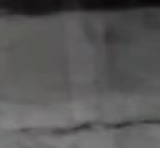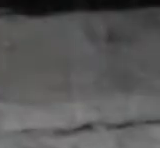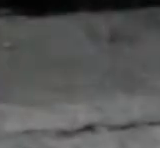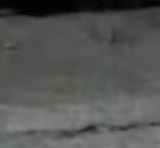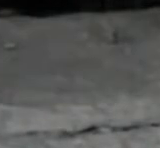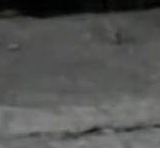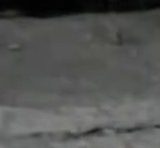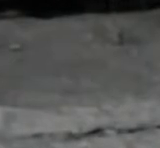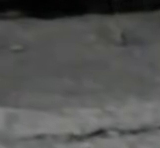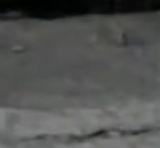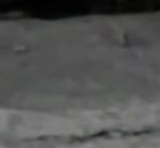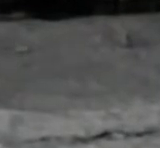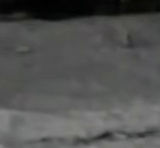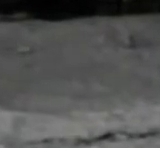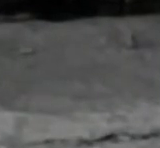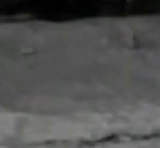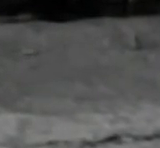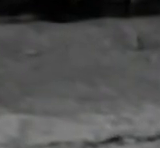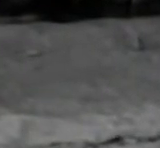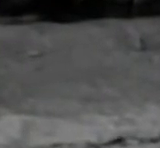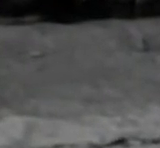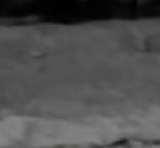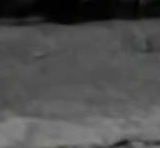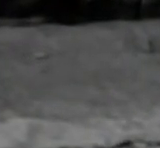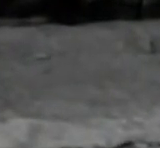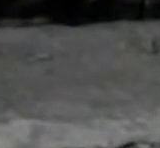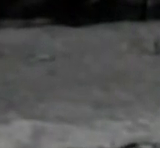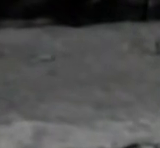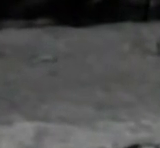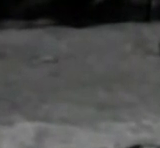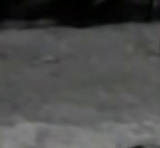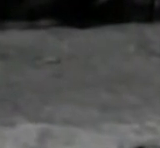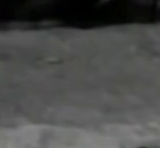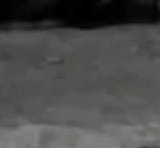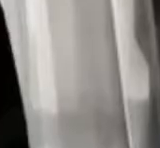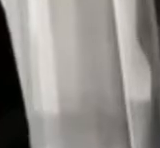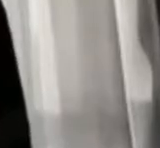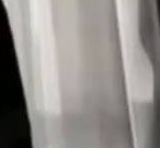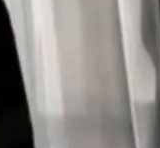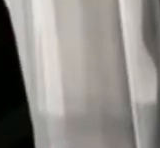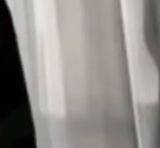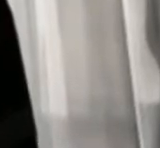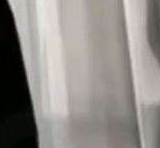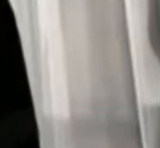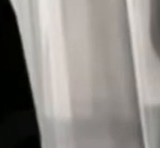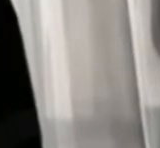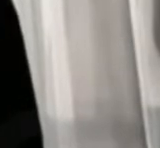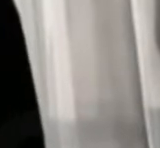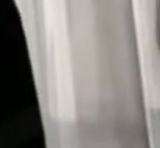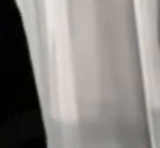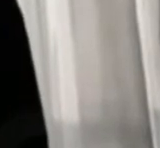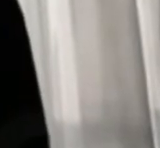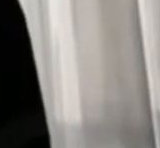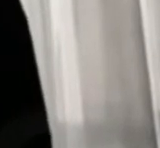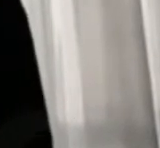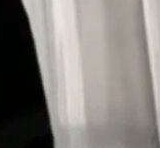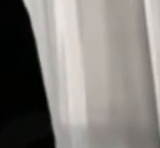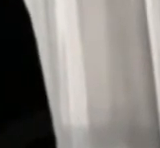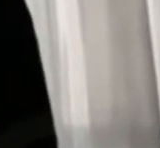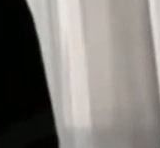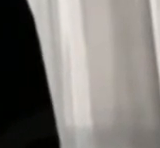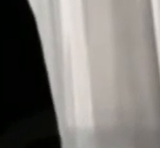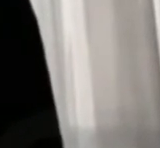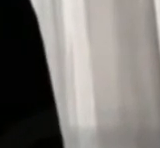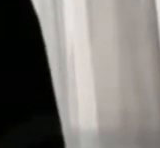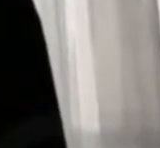Na msibabaishwe na yale mnayowapitia, hata yawe magumu kiasi gani, yote yatapita. La